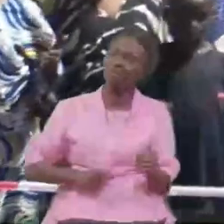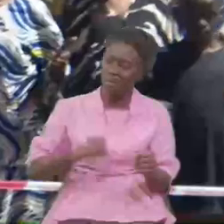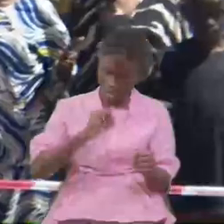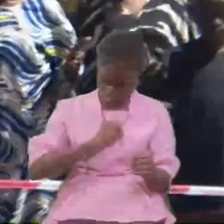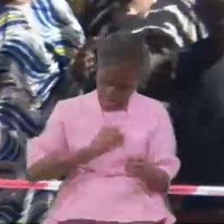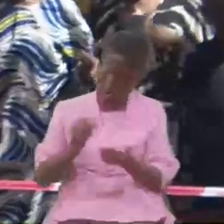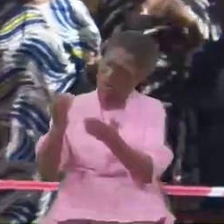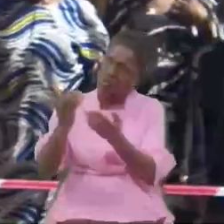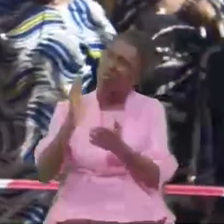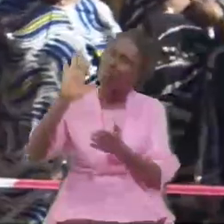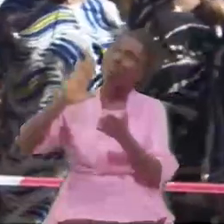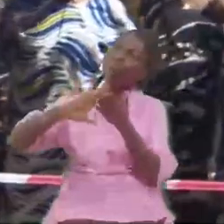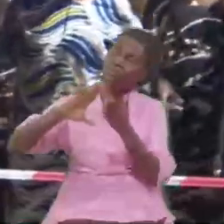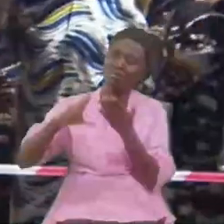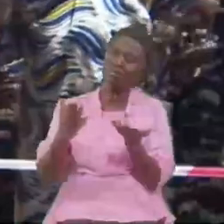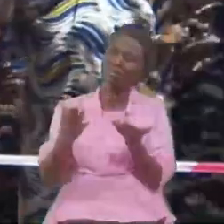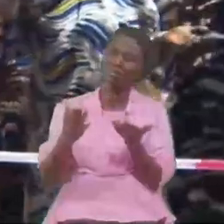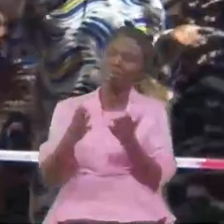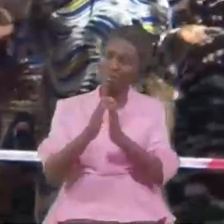Seigneur, je veux ton pardon.